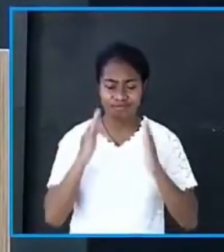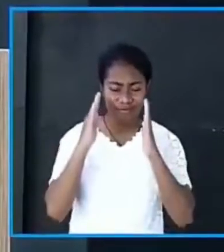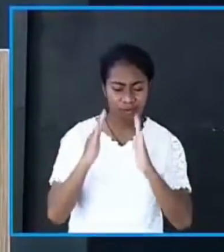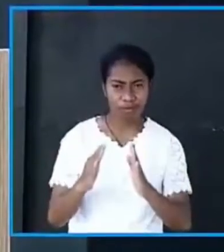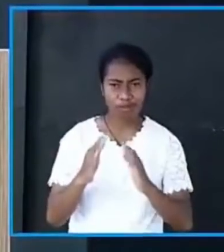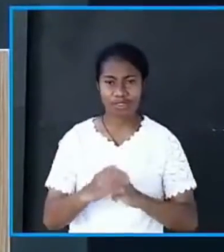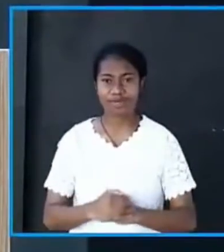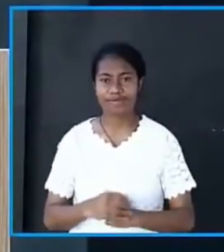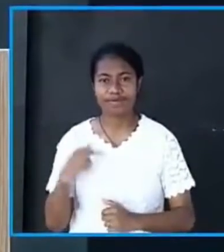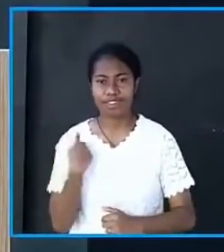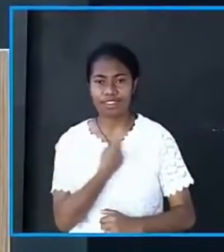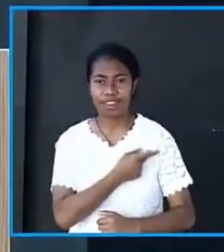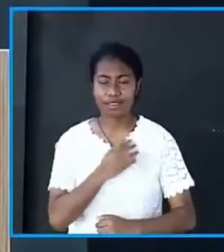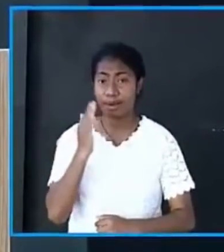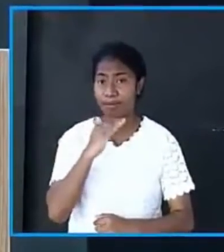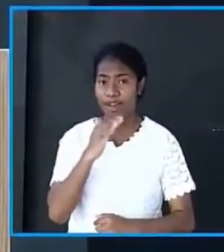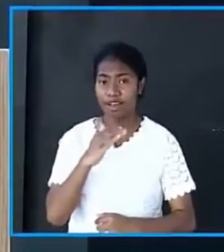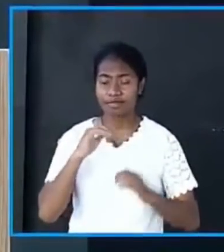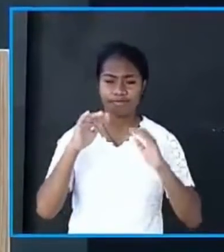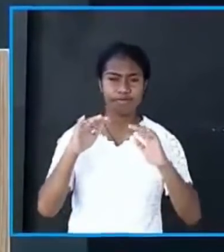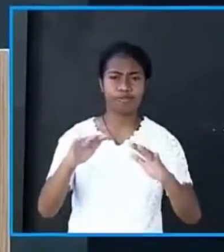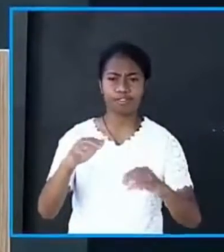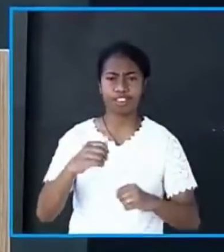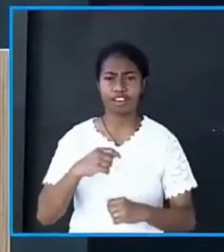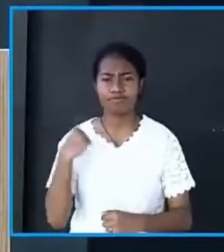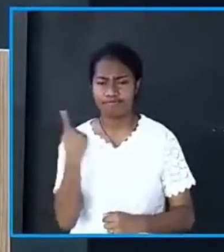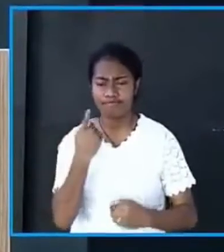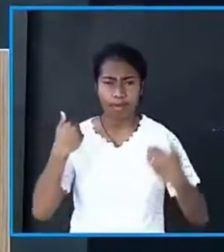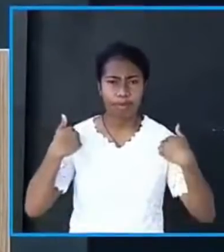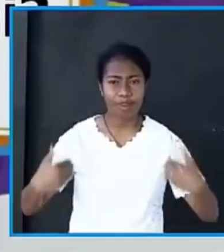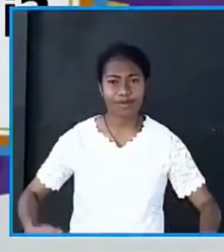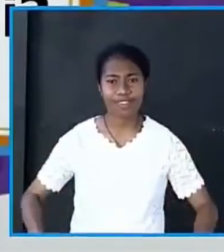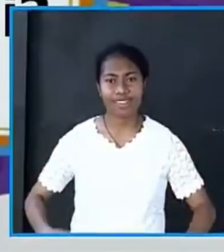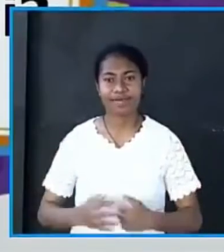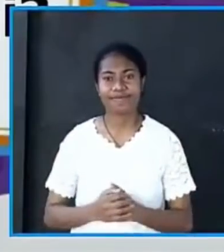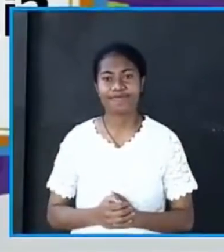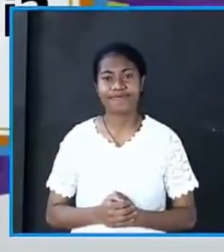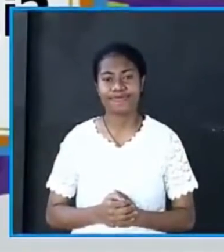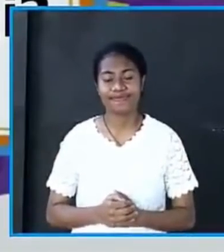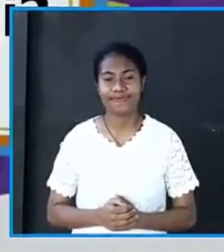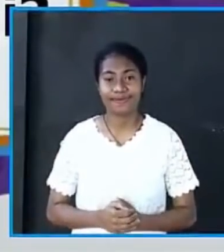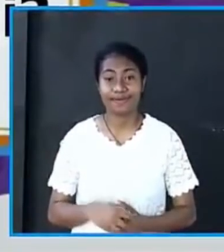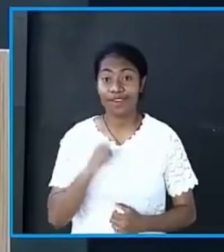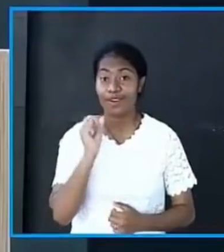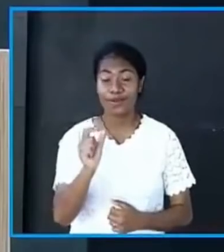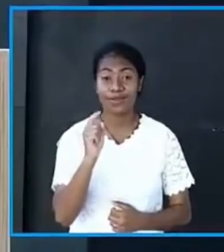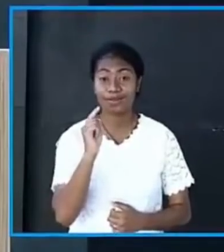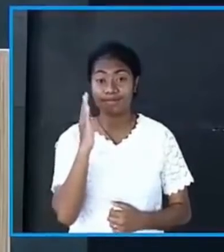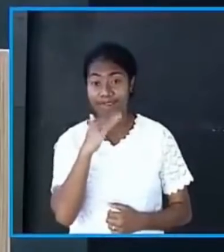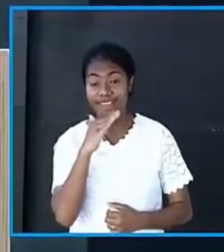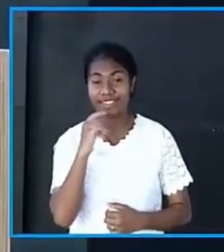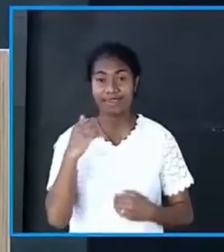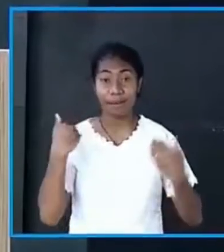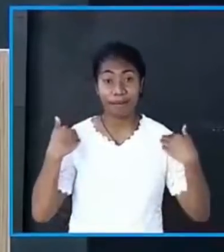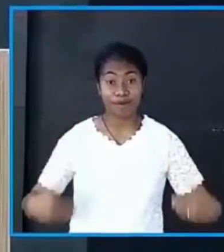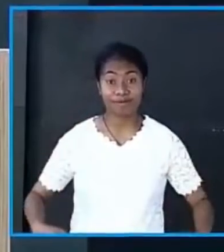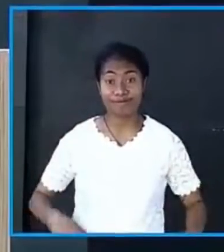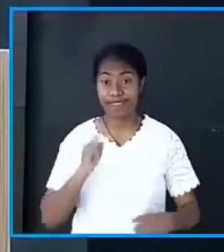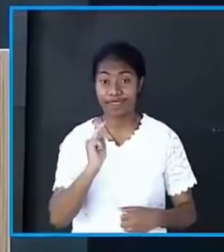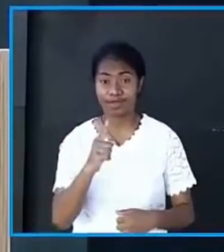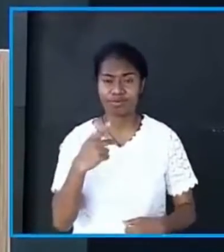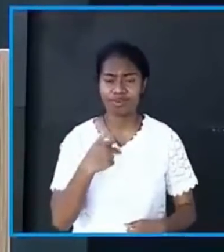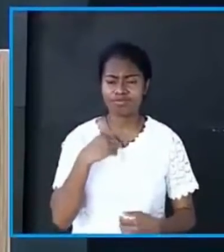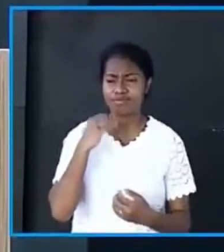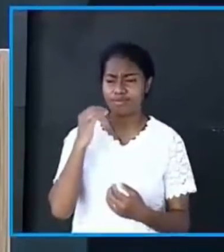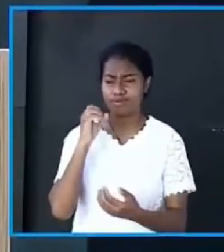kita membahas penciptaan manusia nah untuk membahas penciptaan manusia saya